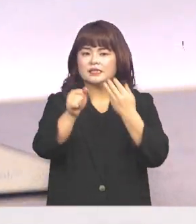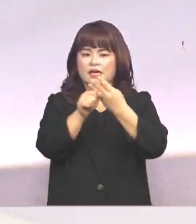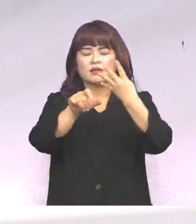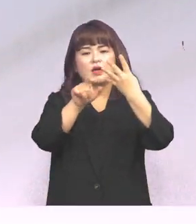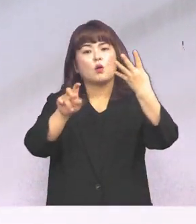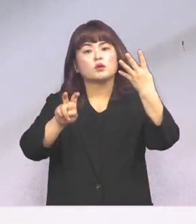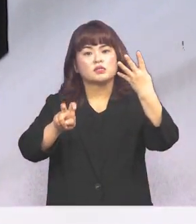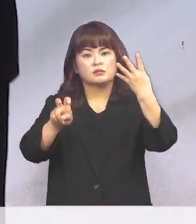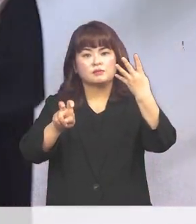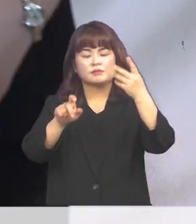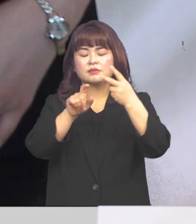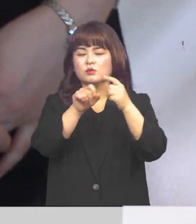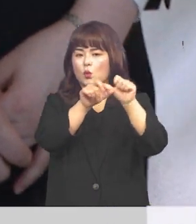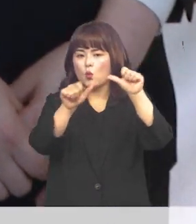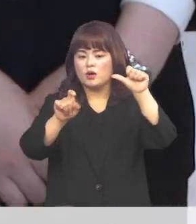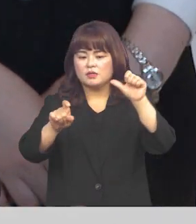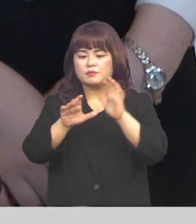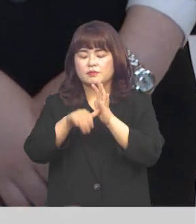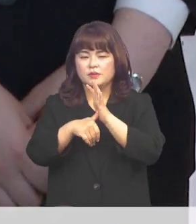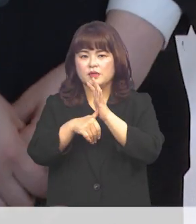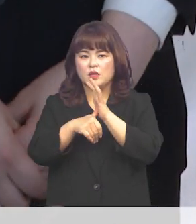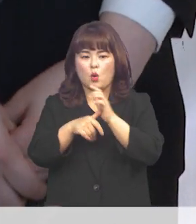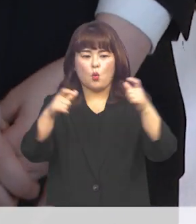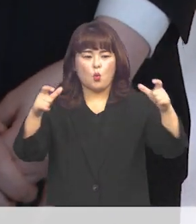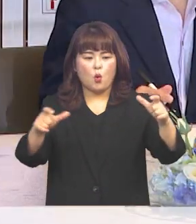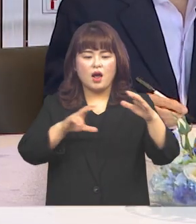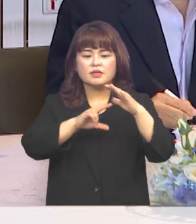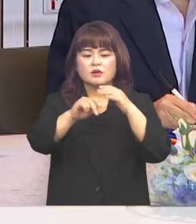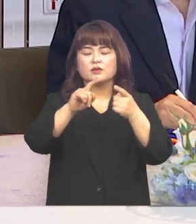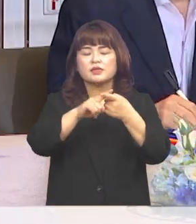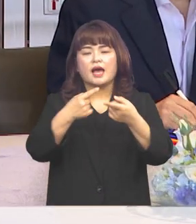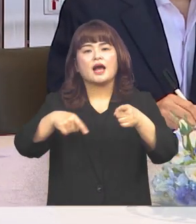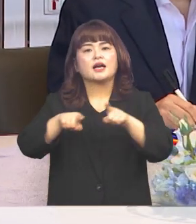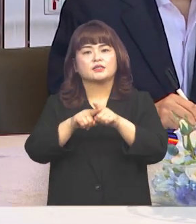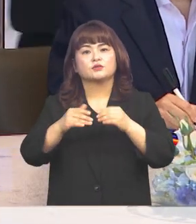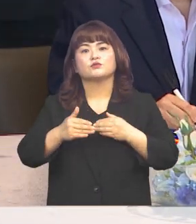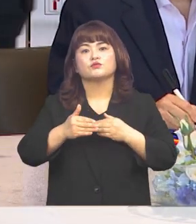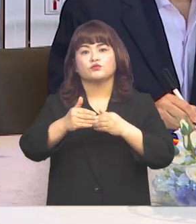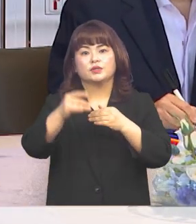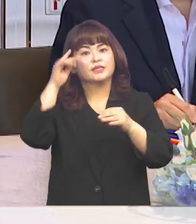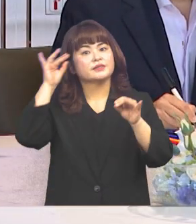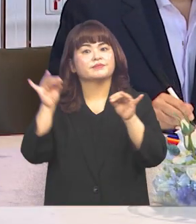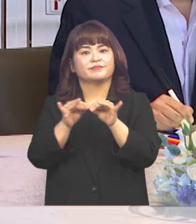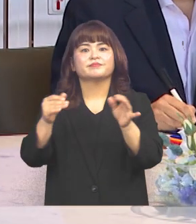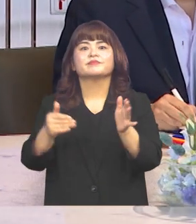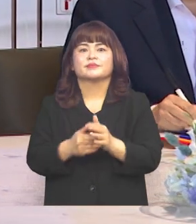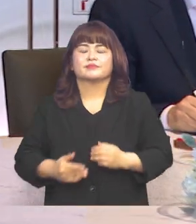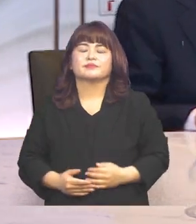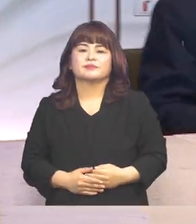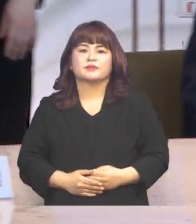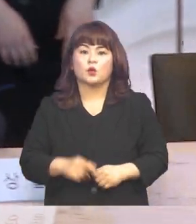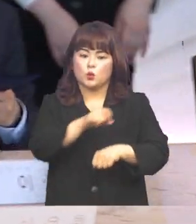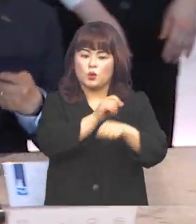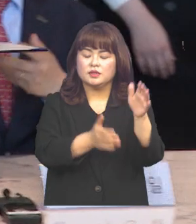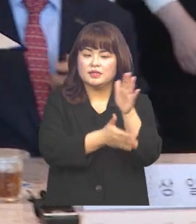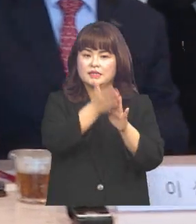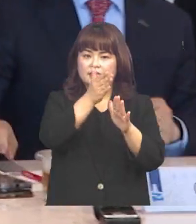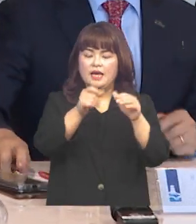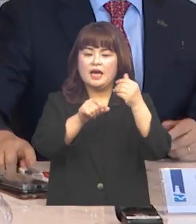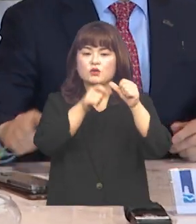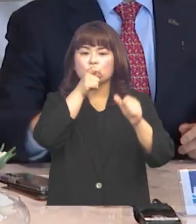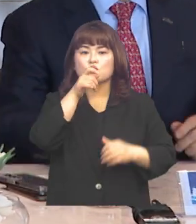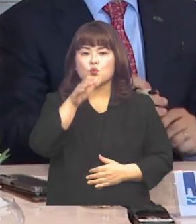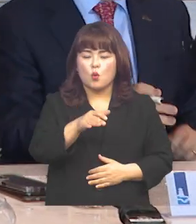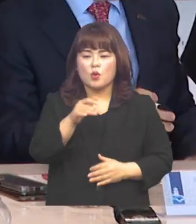수원 컨벤션센터에서 경기 남부 광역철도 새 노선을 공동으로 추진하기로 합의했습니다.